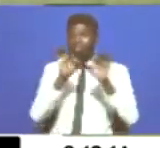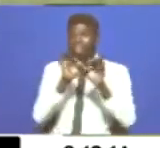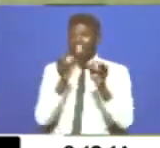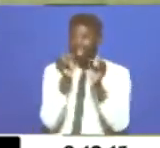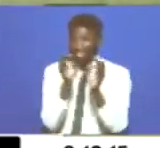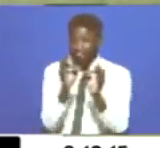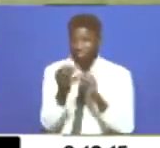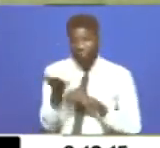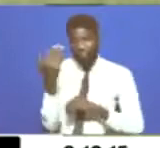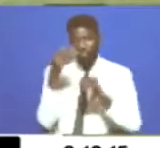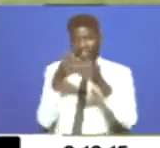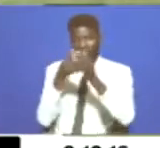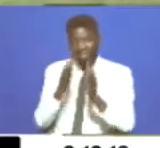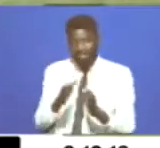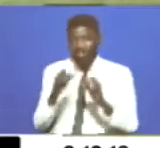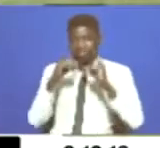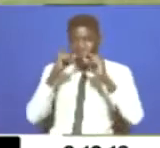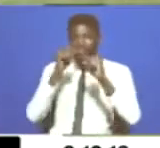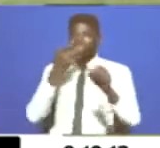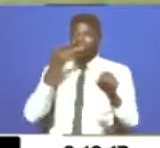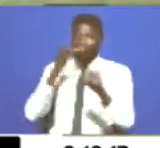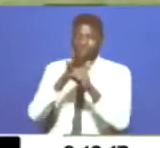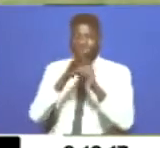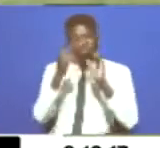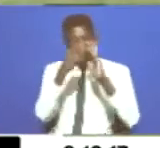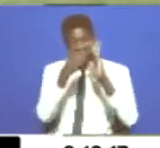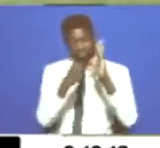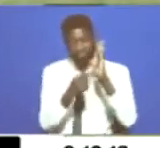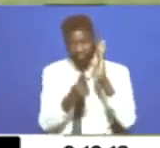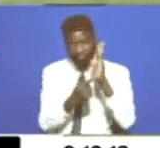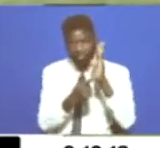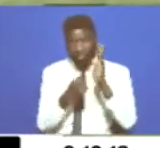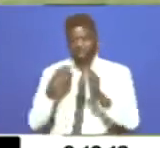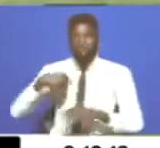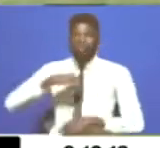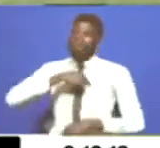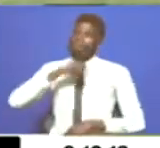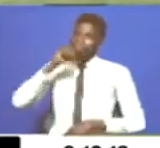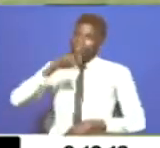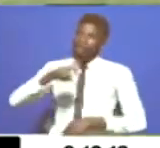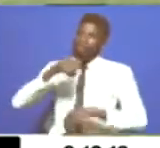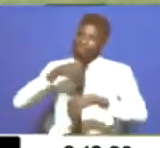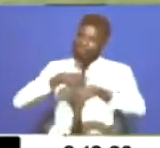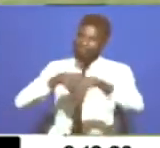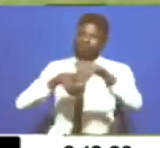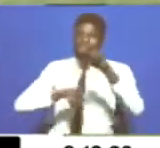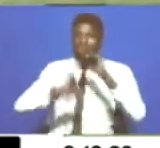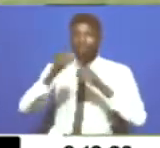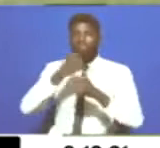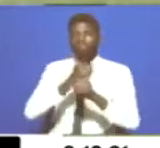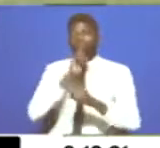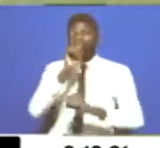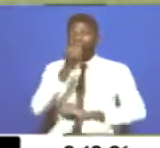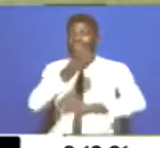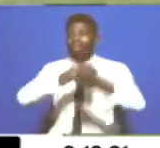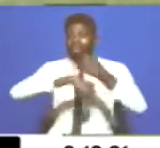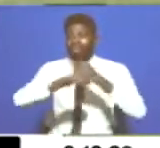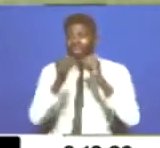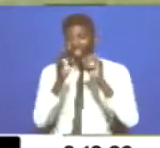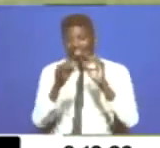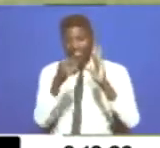jambo hili na lile lingine. Lazima tuhakikishe amelifanya na kama